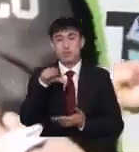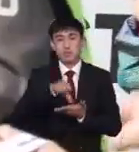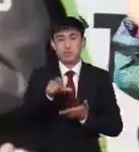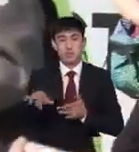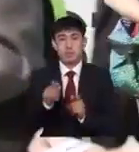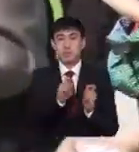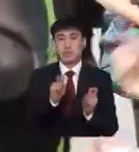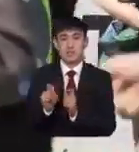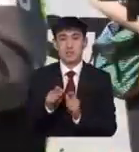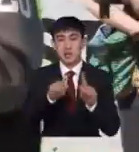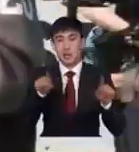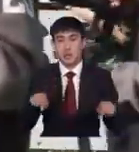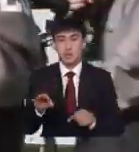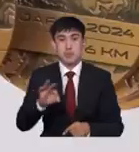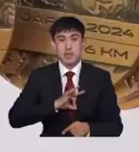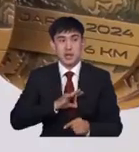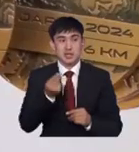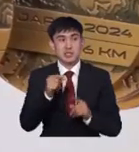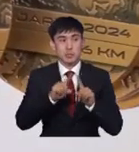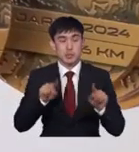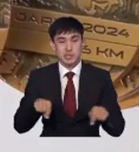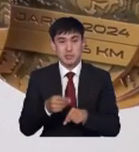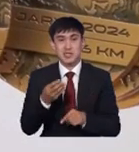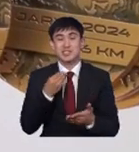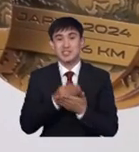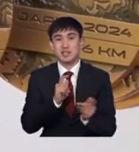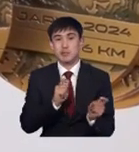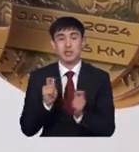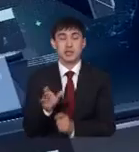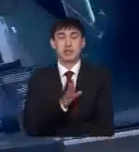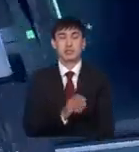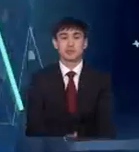мероприятия были награждены грамотами, медалями, денежными призами и ценными